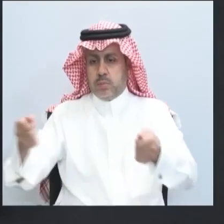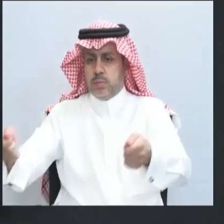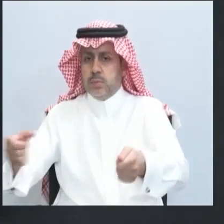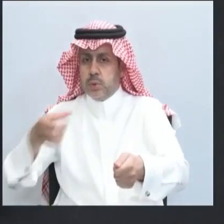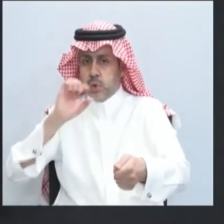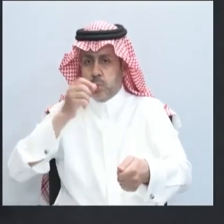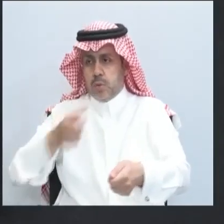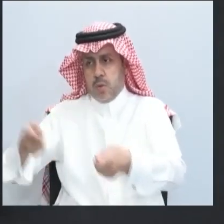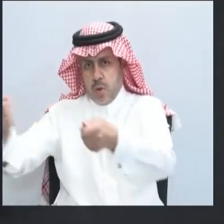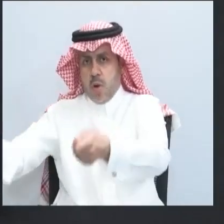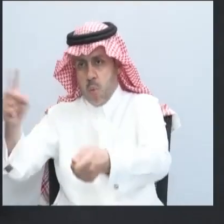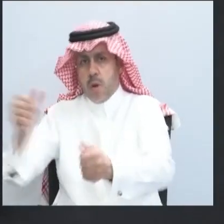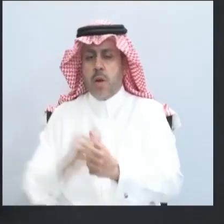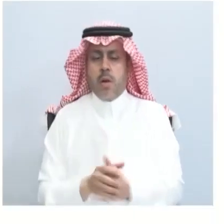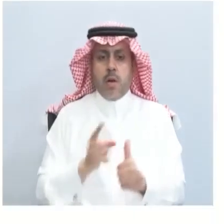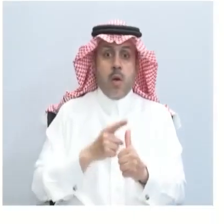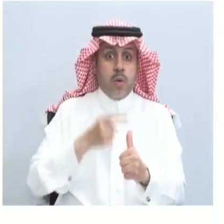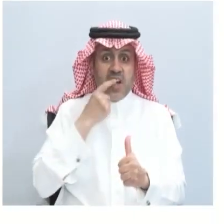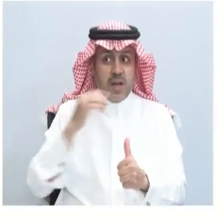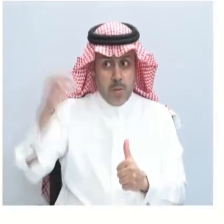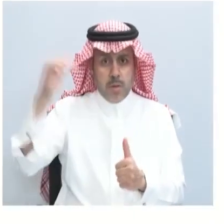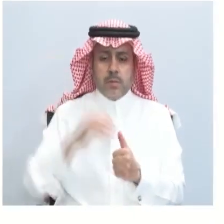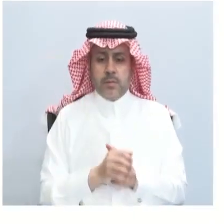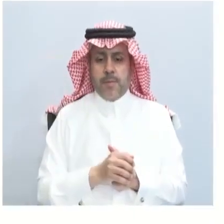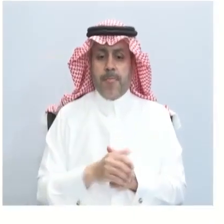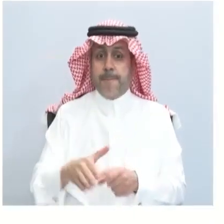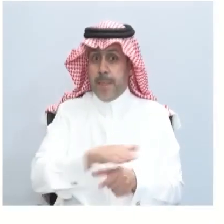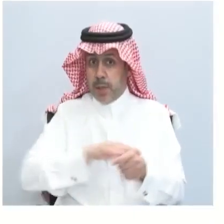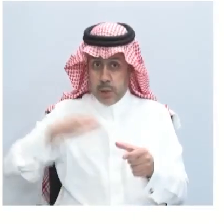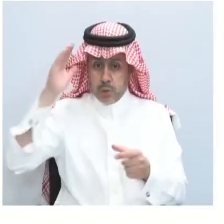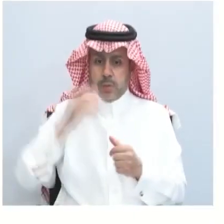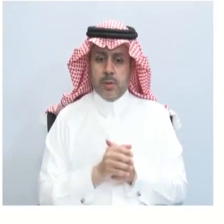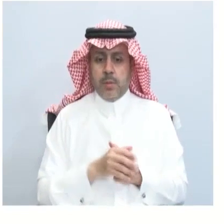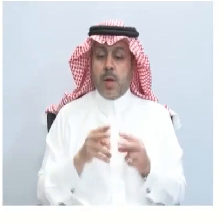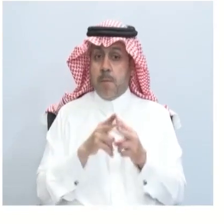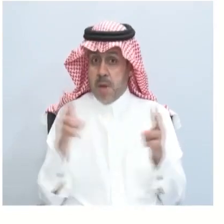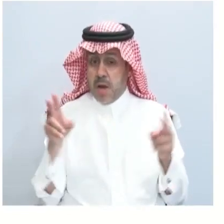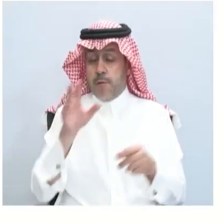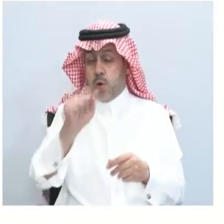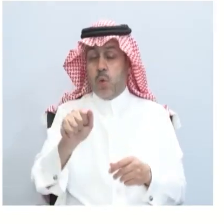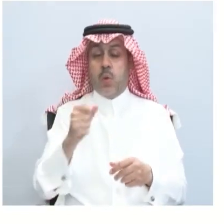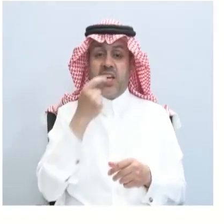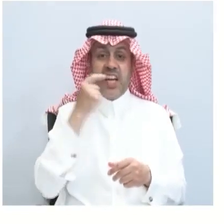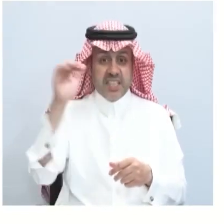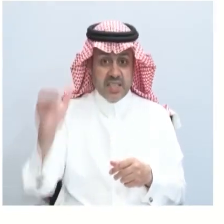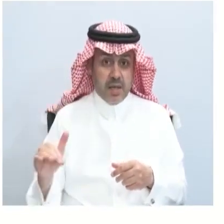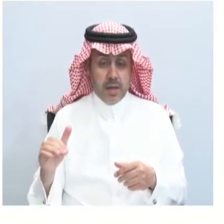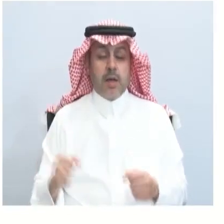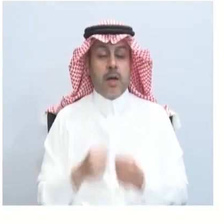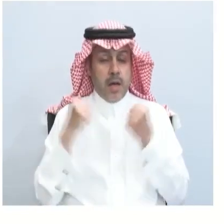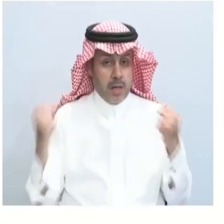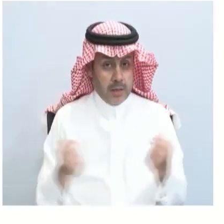حقوقي الكبير والمملكه العربيه السعوديه كما ذكرنا في حقوق الصغير فقد عنيت